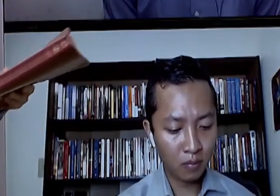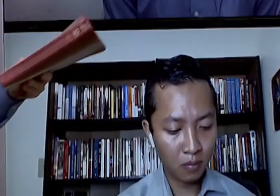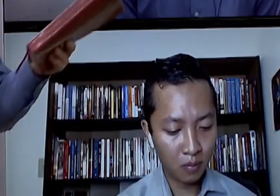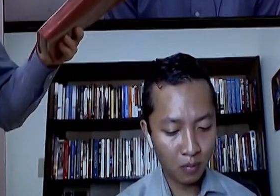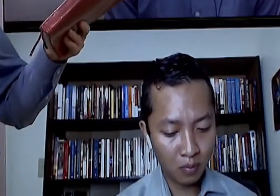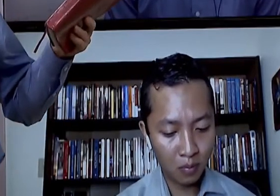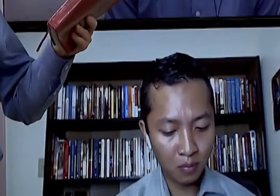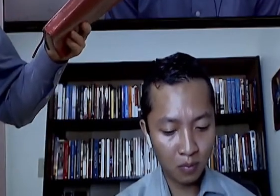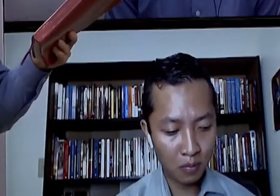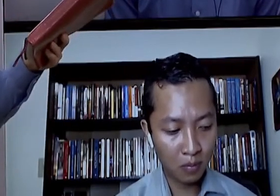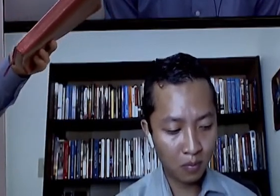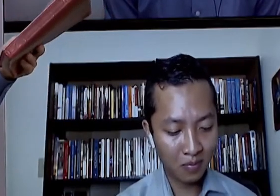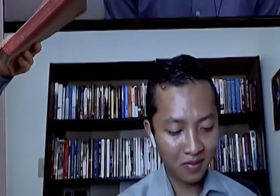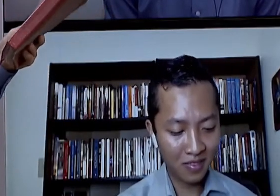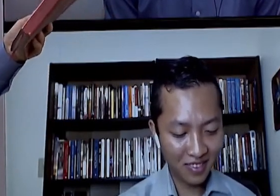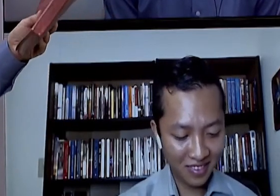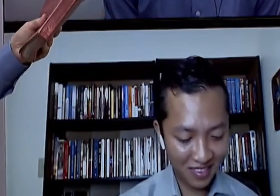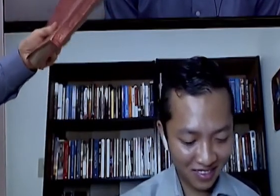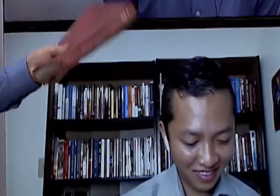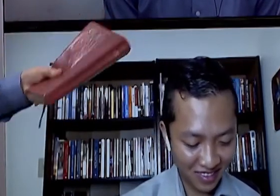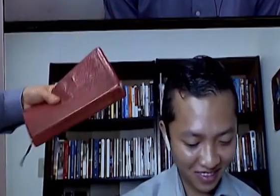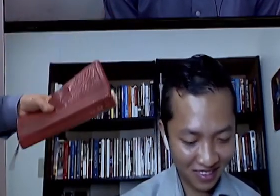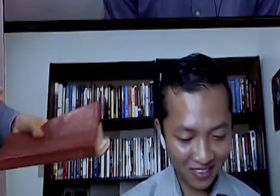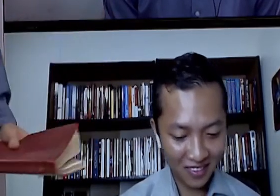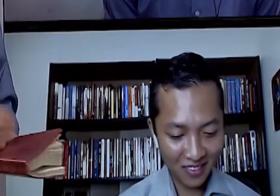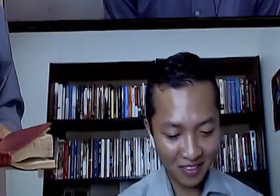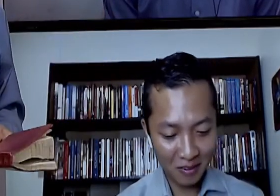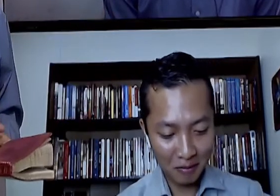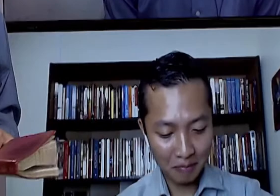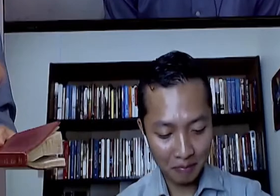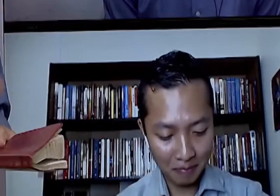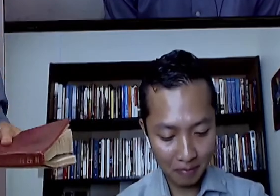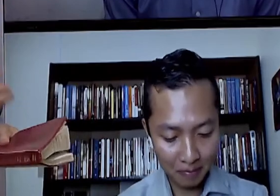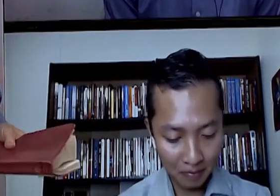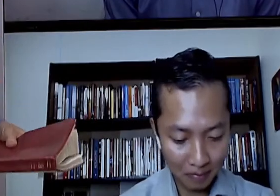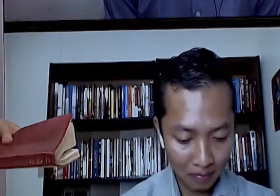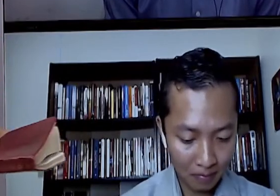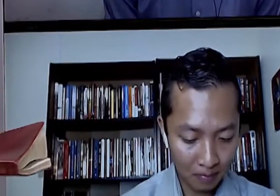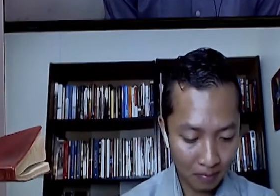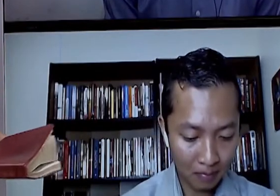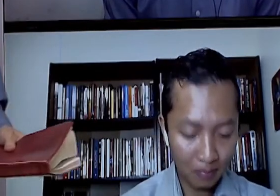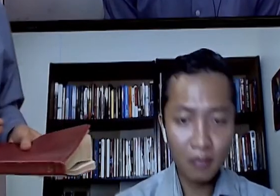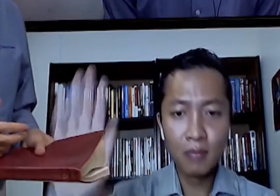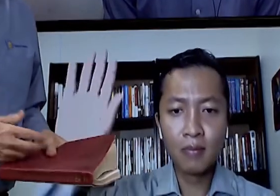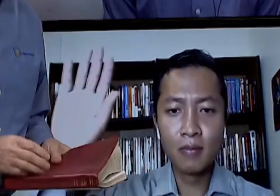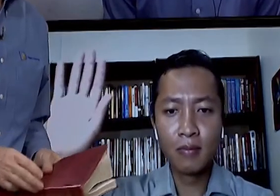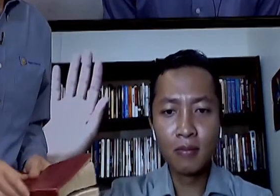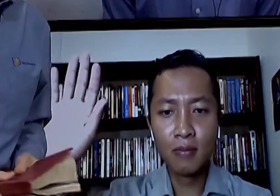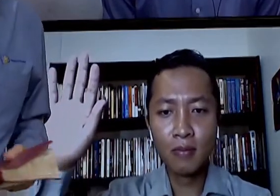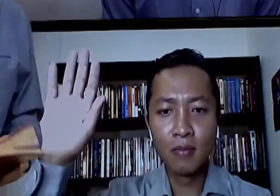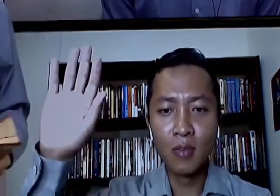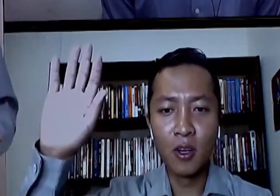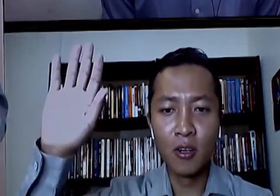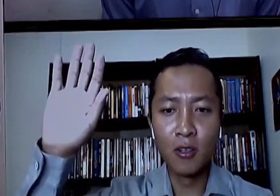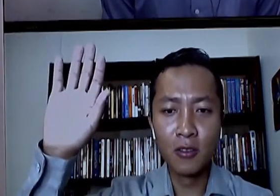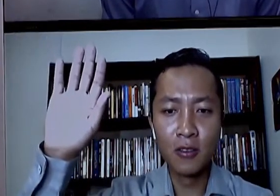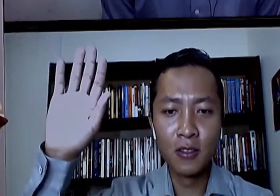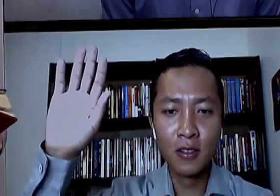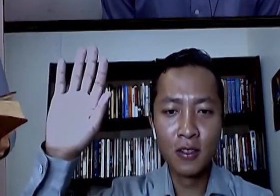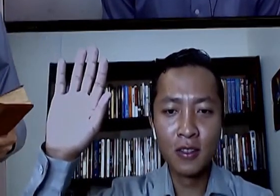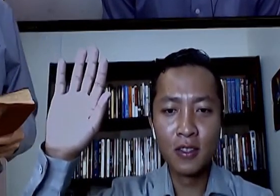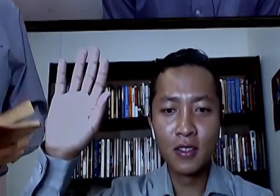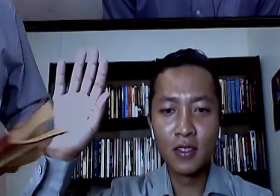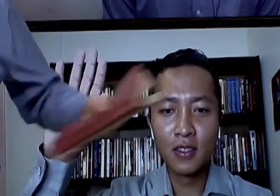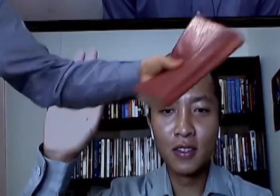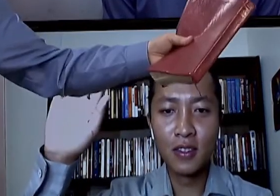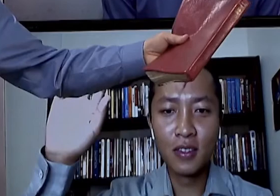decyzję? Czy możemy kategorycznie stwierdzić, że Kain nie znalazł odpoczynku? Nie. Nie jesteśmy tego pewni.